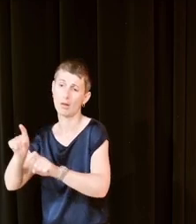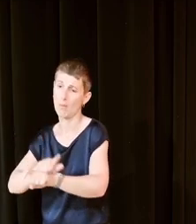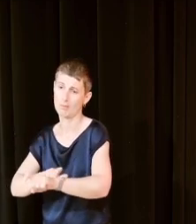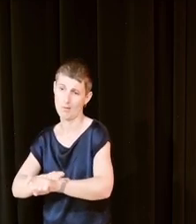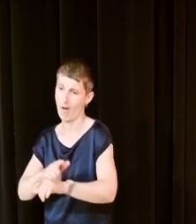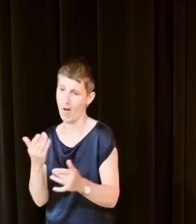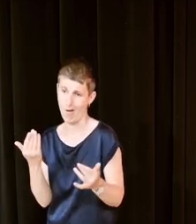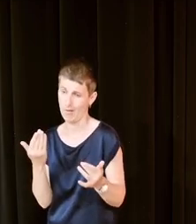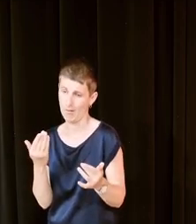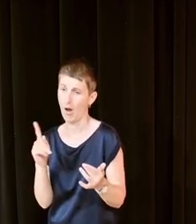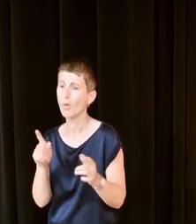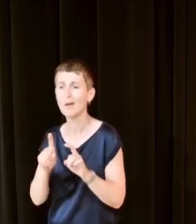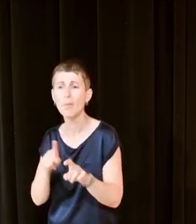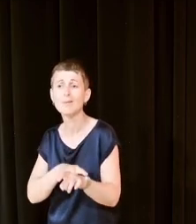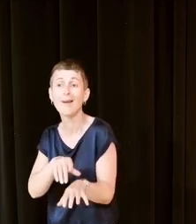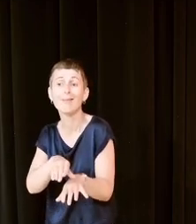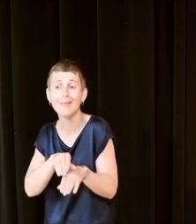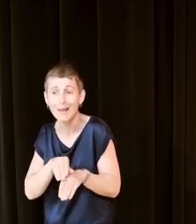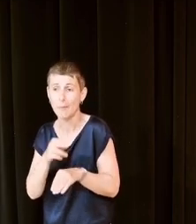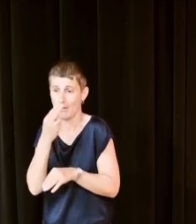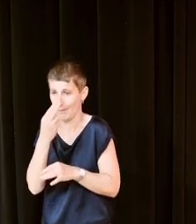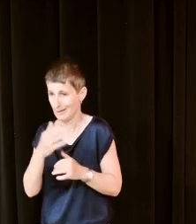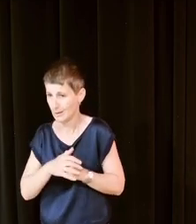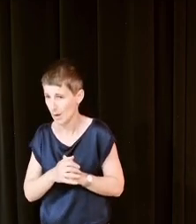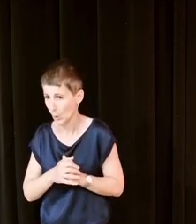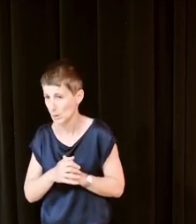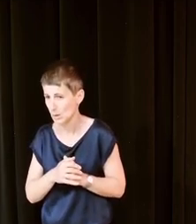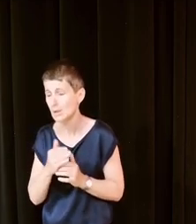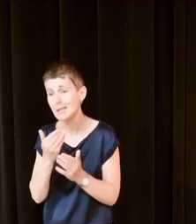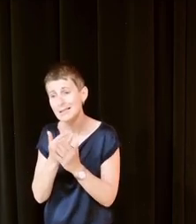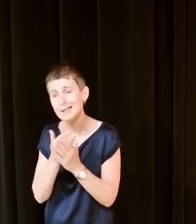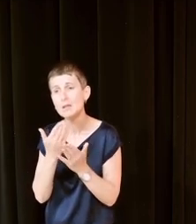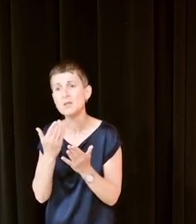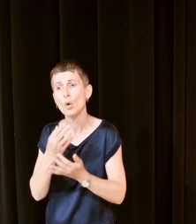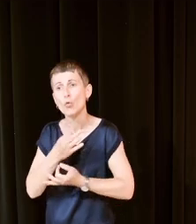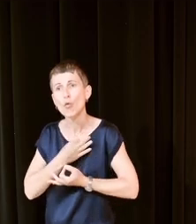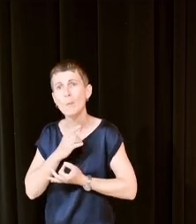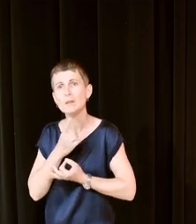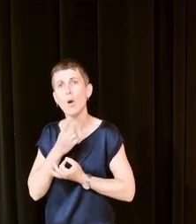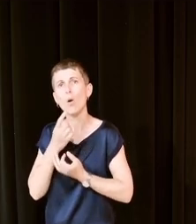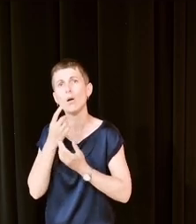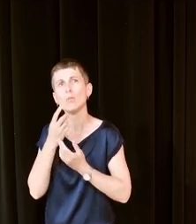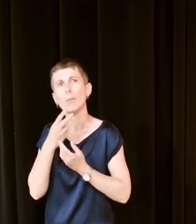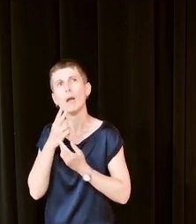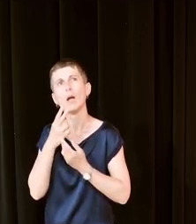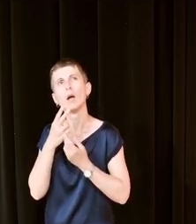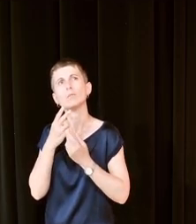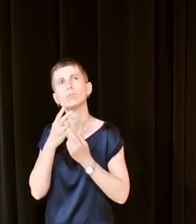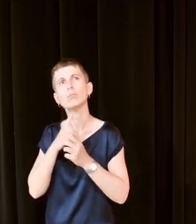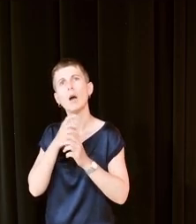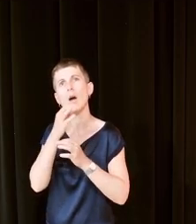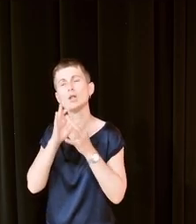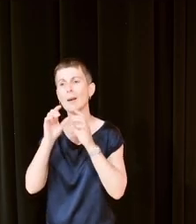zu nehmen für etwas. Und ich glaube, das an der Stelle auch so sagen zu dürfen, es ist ja auch eine gesellschaftliche Frage. Ich spreche jetzt nicht von